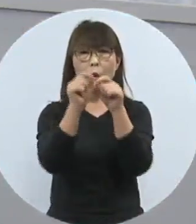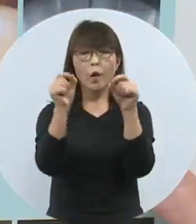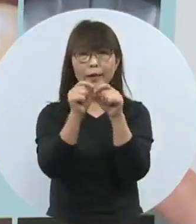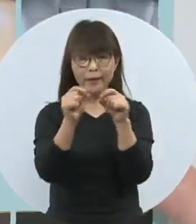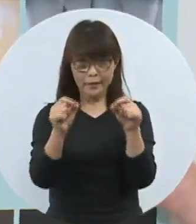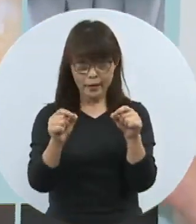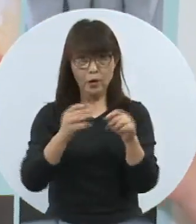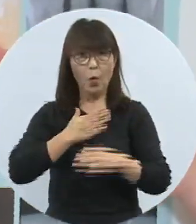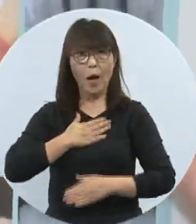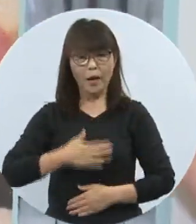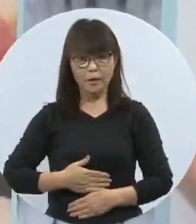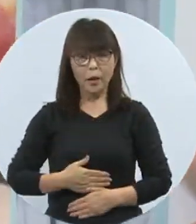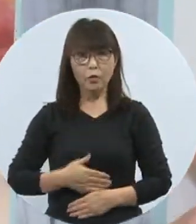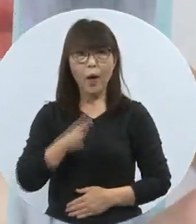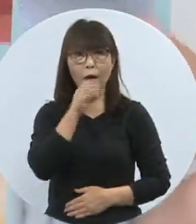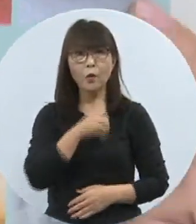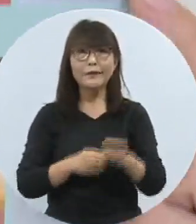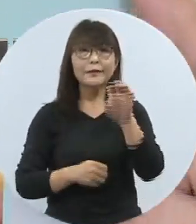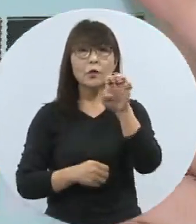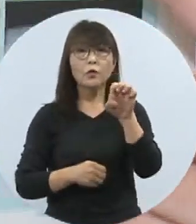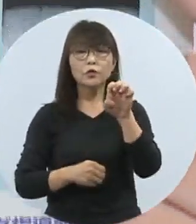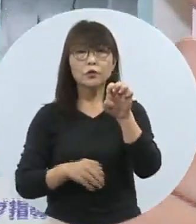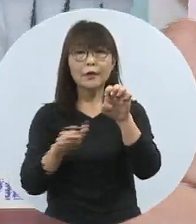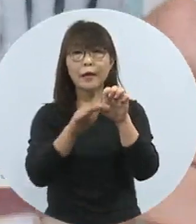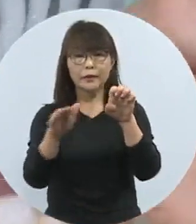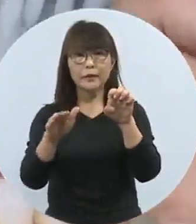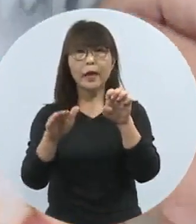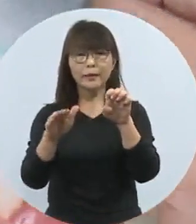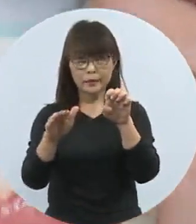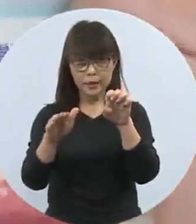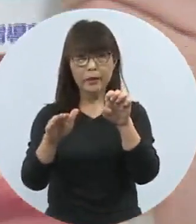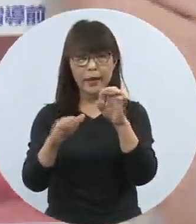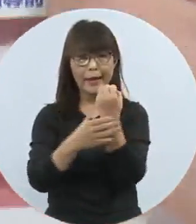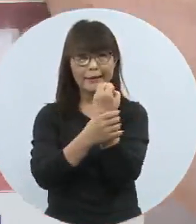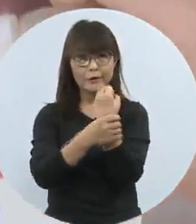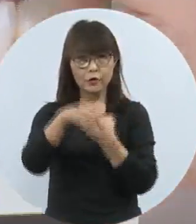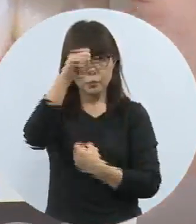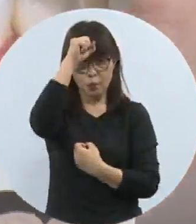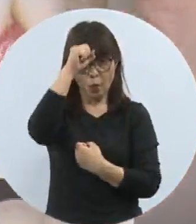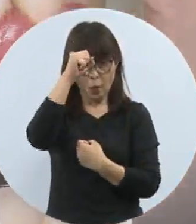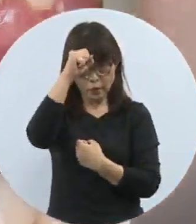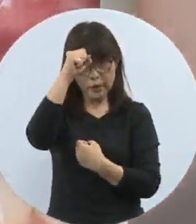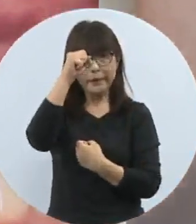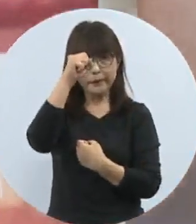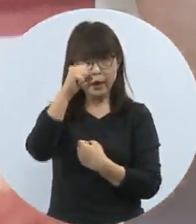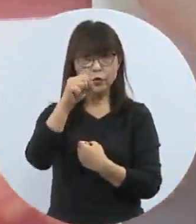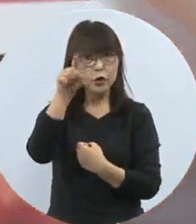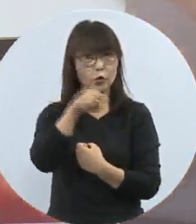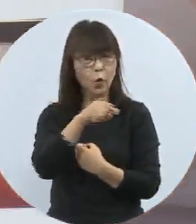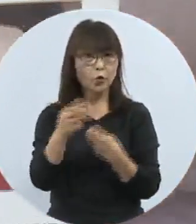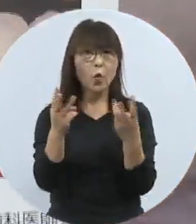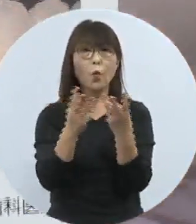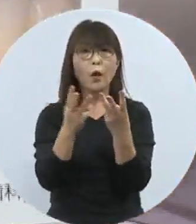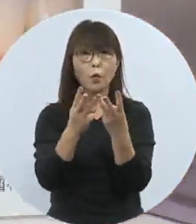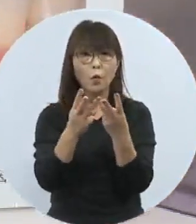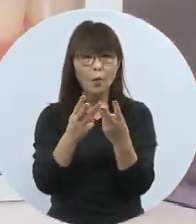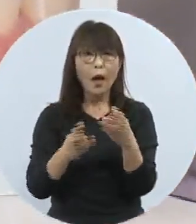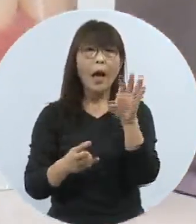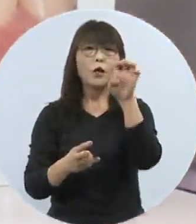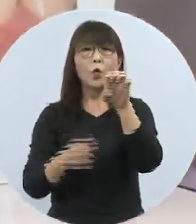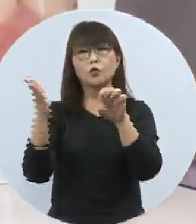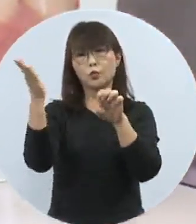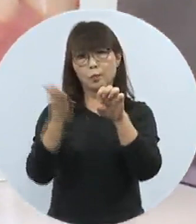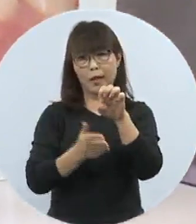も40歳代で進行した歯周病にかかっている人の割合というのが 40%